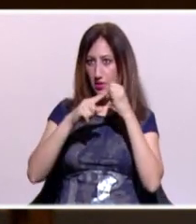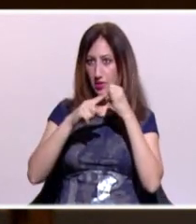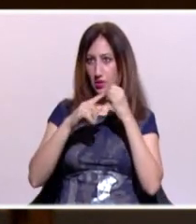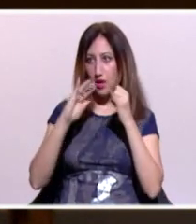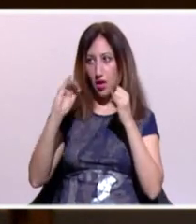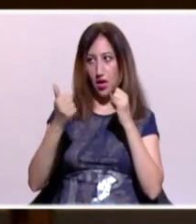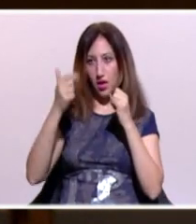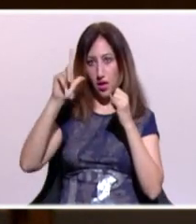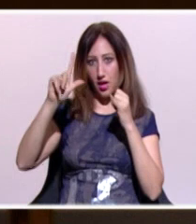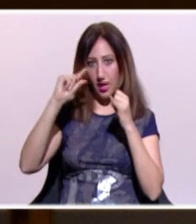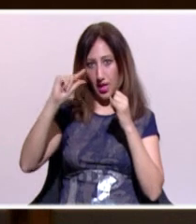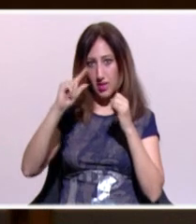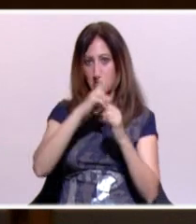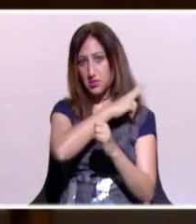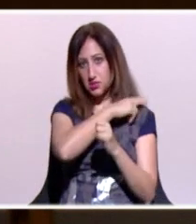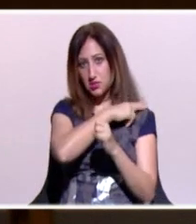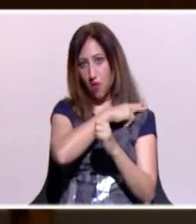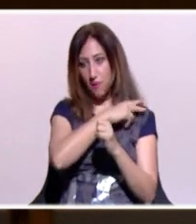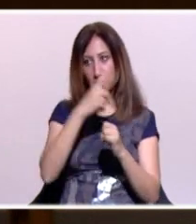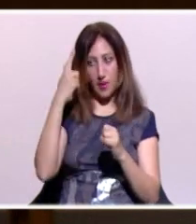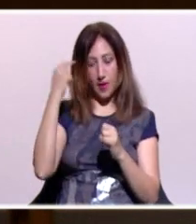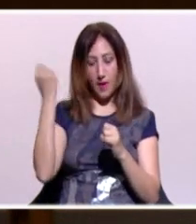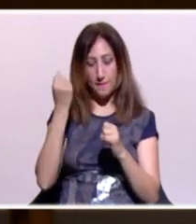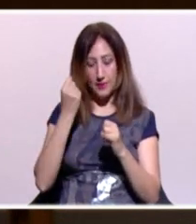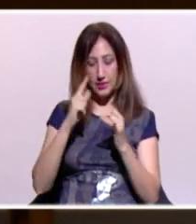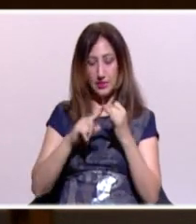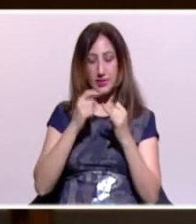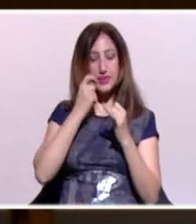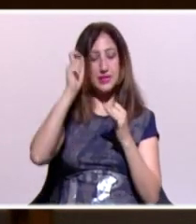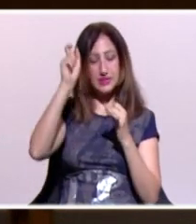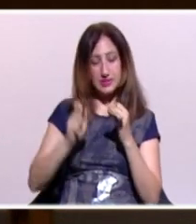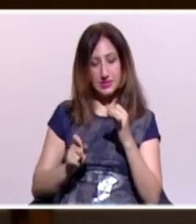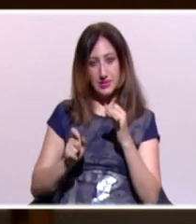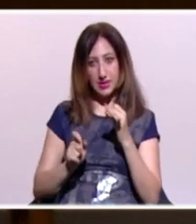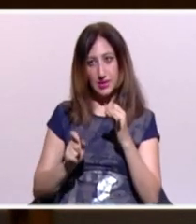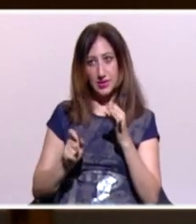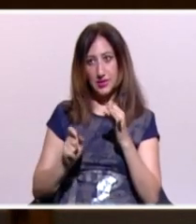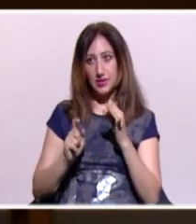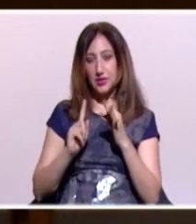خالد الصاوي الضابط المحترف الانسان،